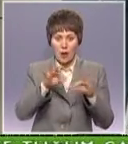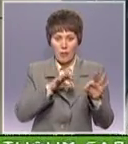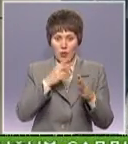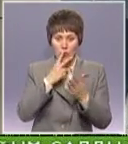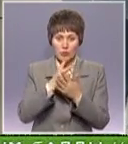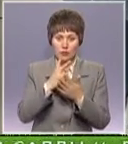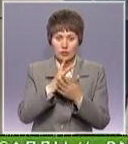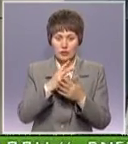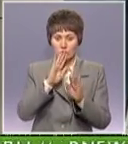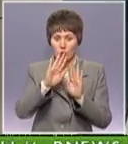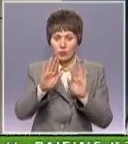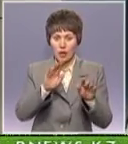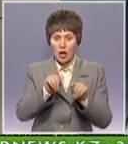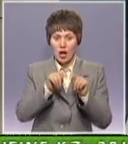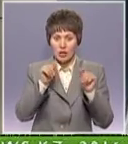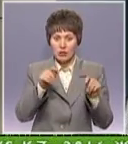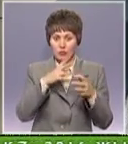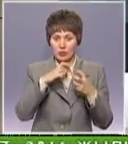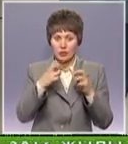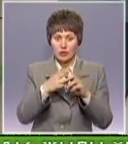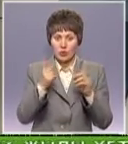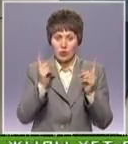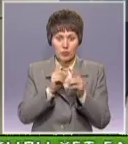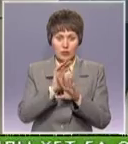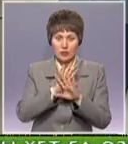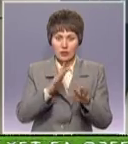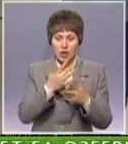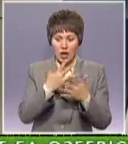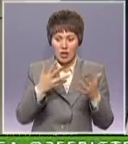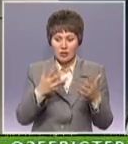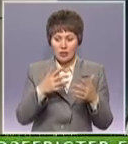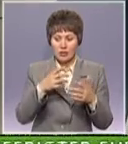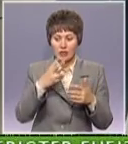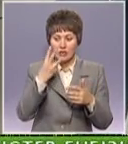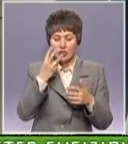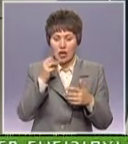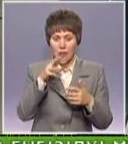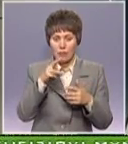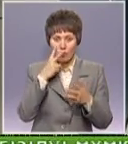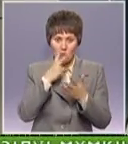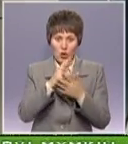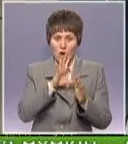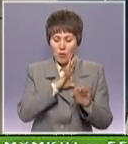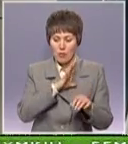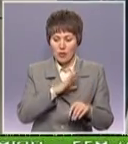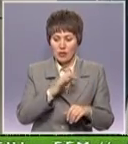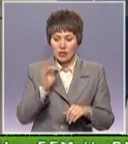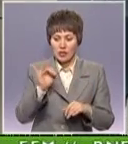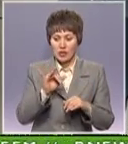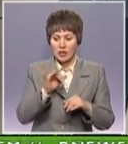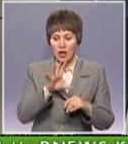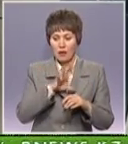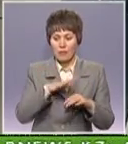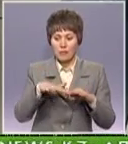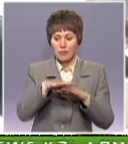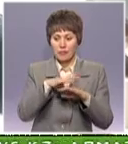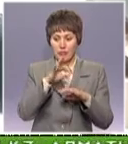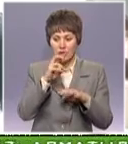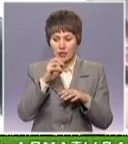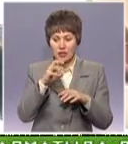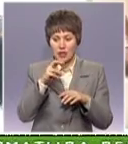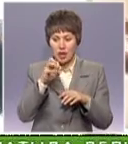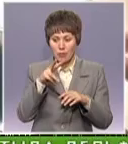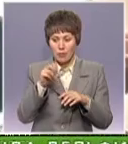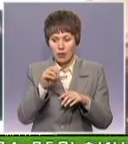қойылған, көрме ашылған, мәселен көптен бері кездеспей еткен шамдарды байқауға болады. КСРО кезінде халық аузында Ильич лампасы